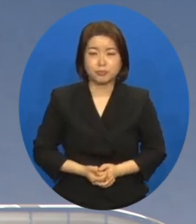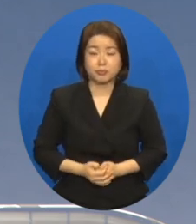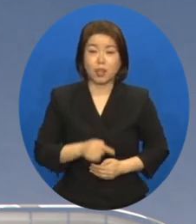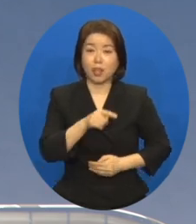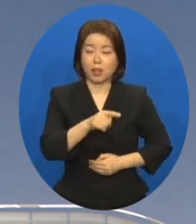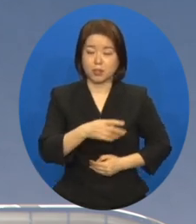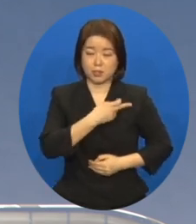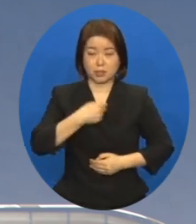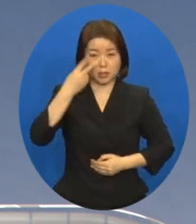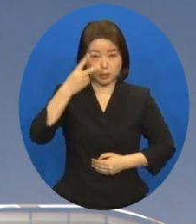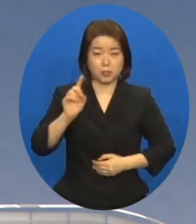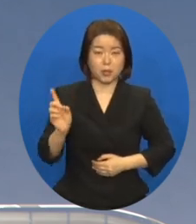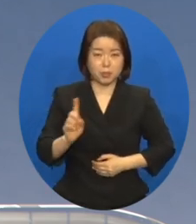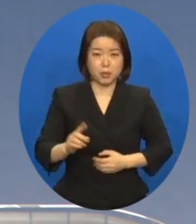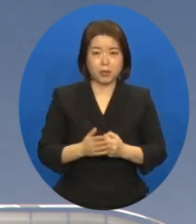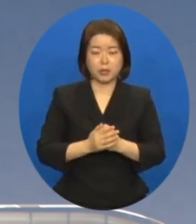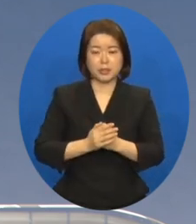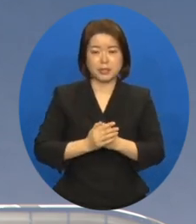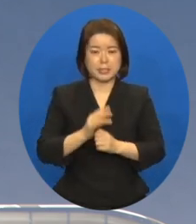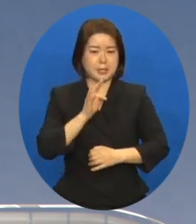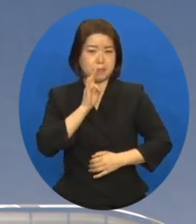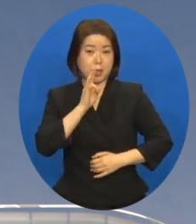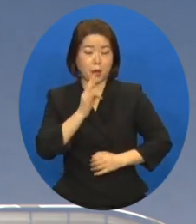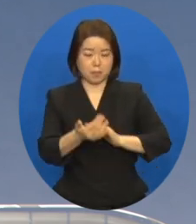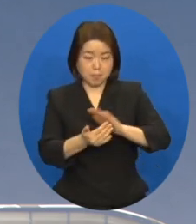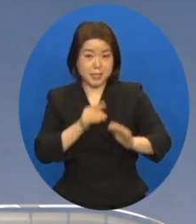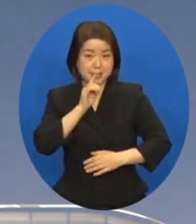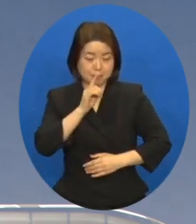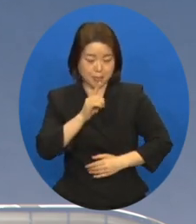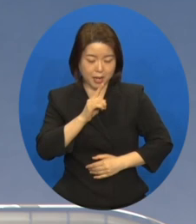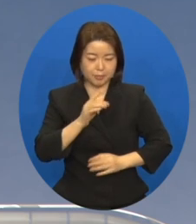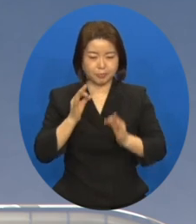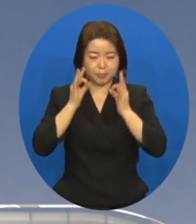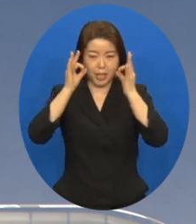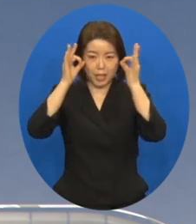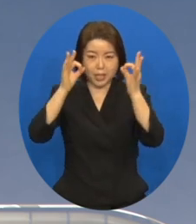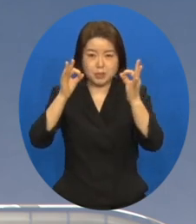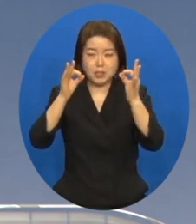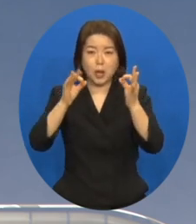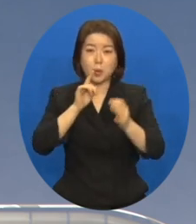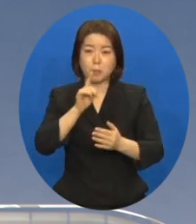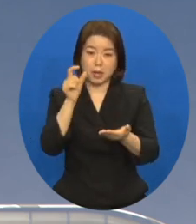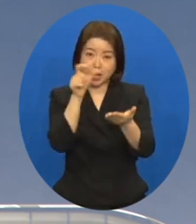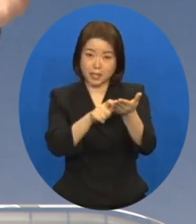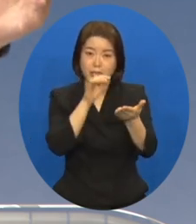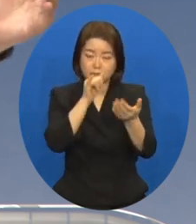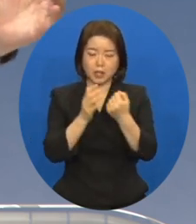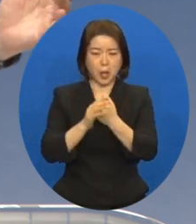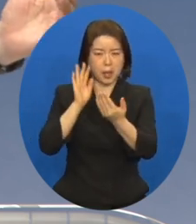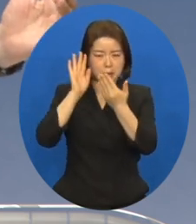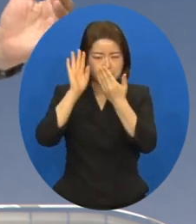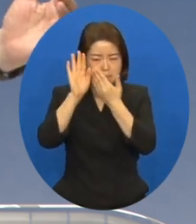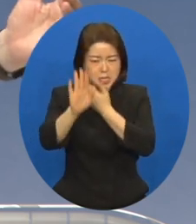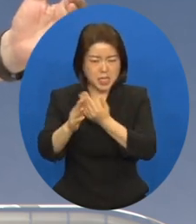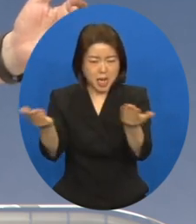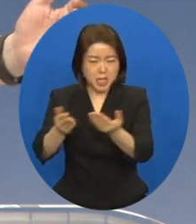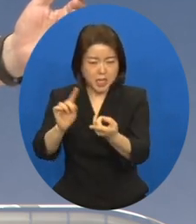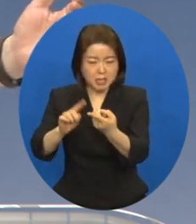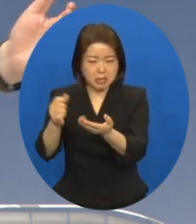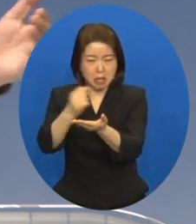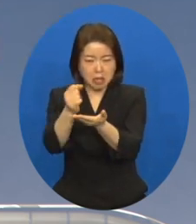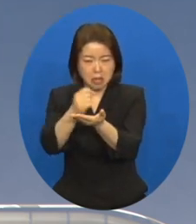여기서 사도 바울이 예언하기를 힘쓰라고 했는데 이 예언은 미래의 일을 점치는 내용이